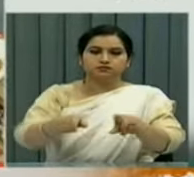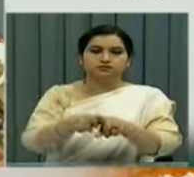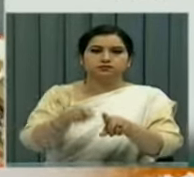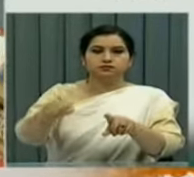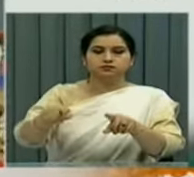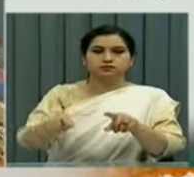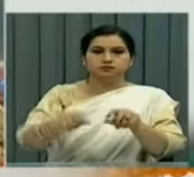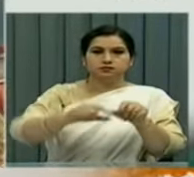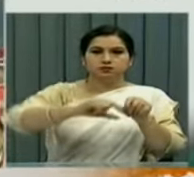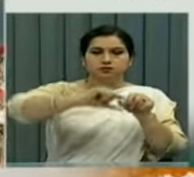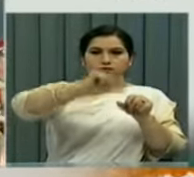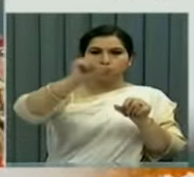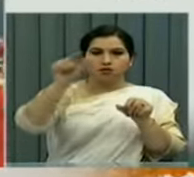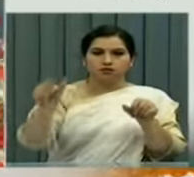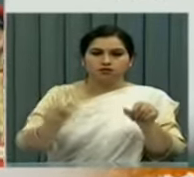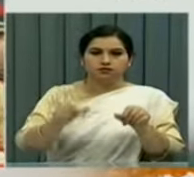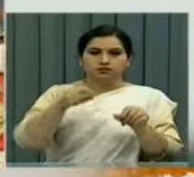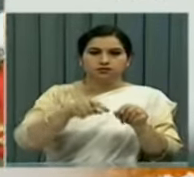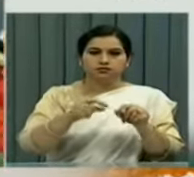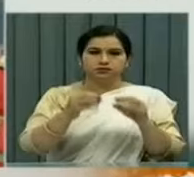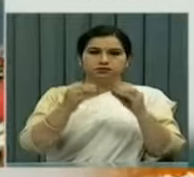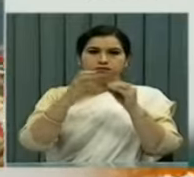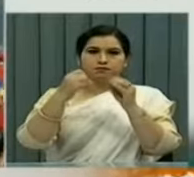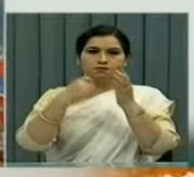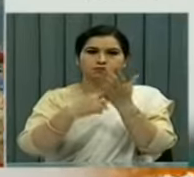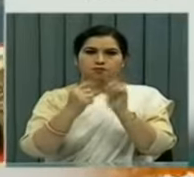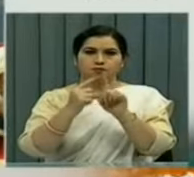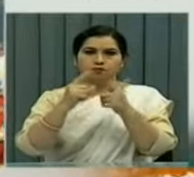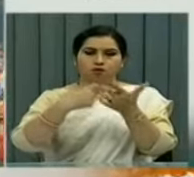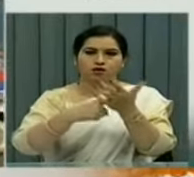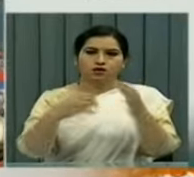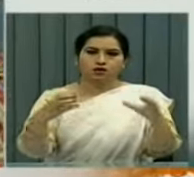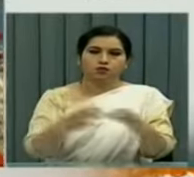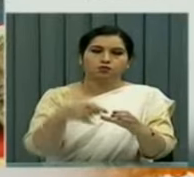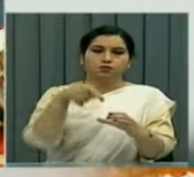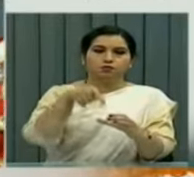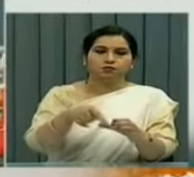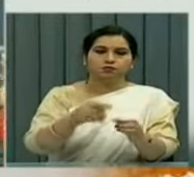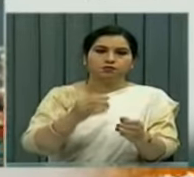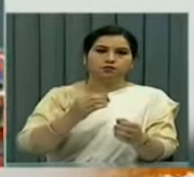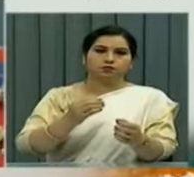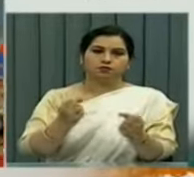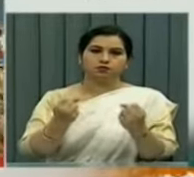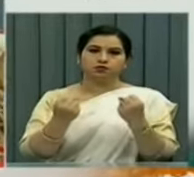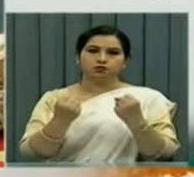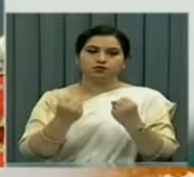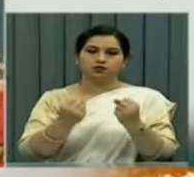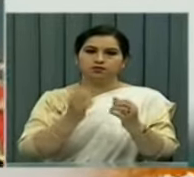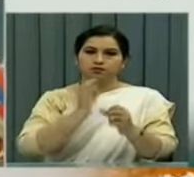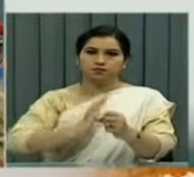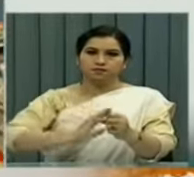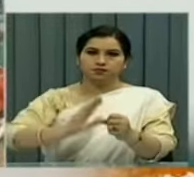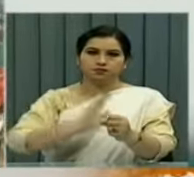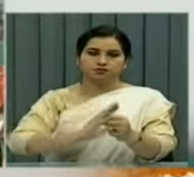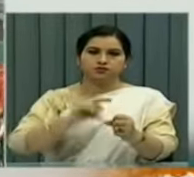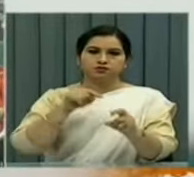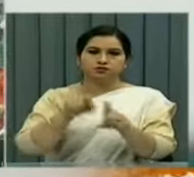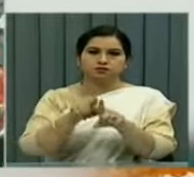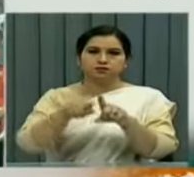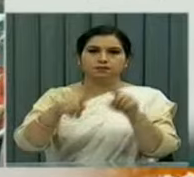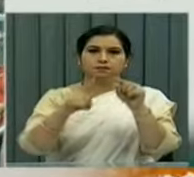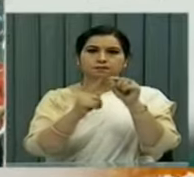सीमा सुरक्षा बल का ब्रास बैंड विजय भारत की धुन बजाते हुए आगे बढ़ रहा है। सीमा पर भी तैनात सब इंस्पेक्टर पंकज रावल के नेतृत्व में